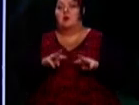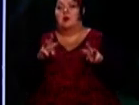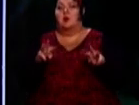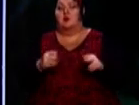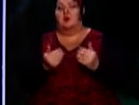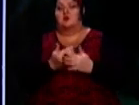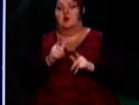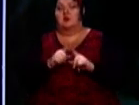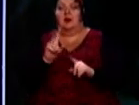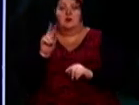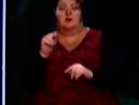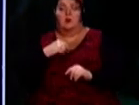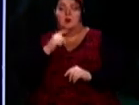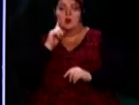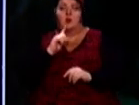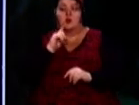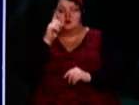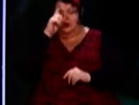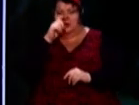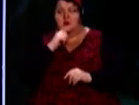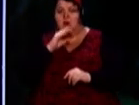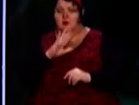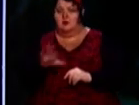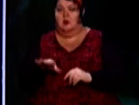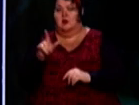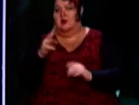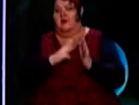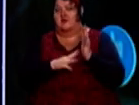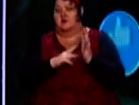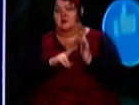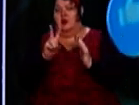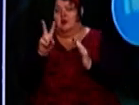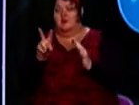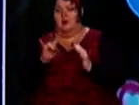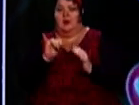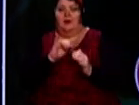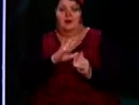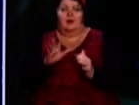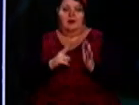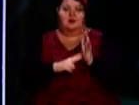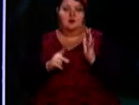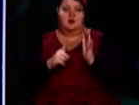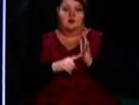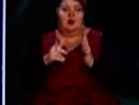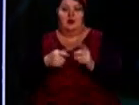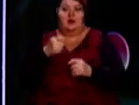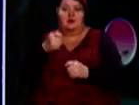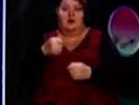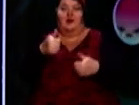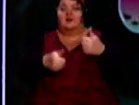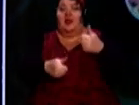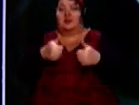цифра, мені поки що не зрозуміла, це не 82 ті, які по кошторису, і не 76 ті, які заявлені в тендерних